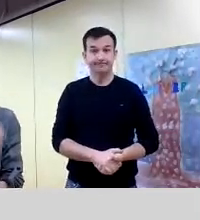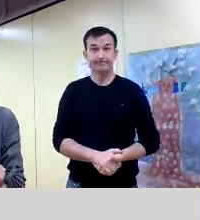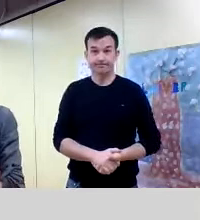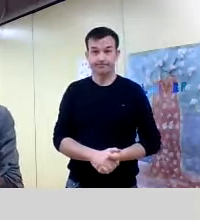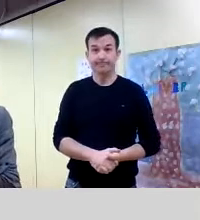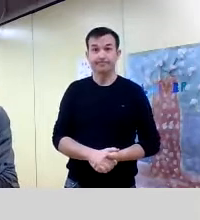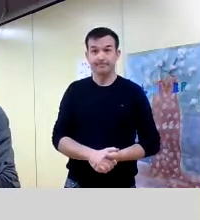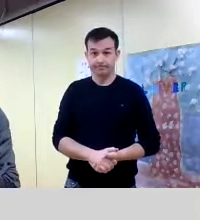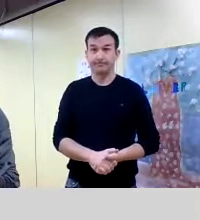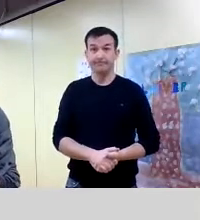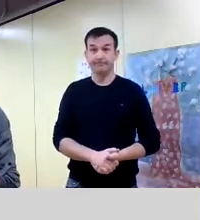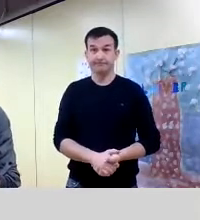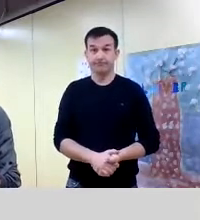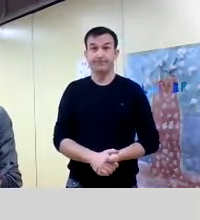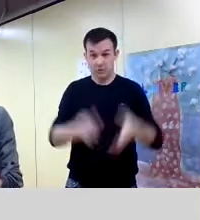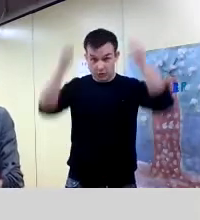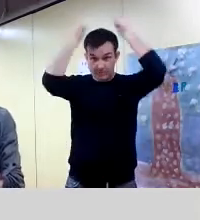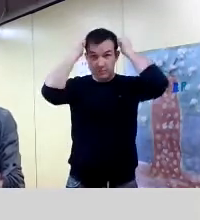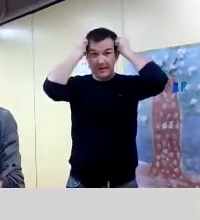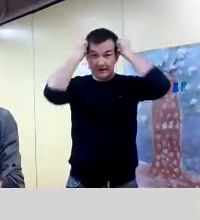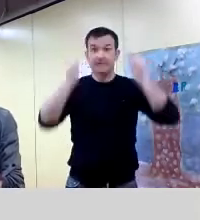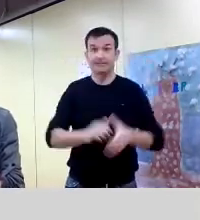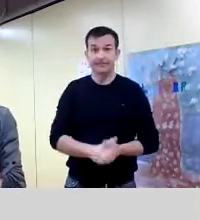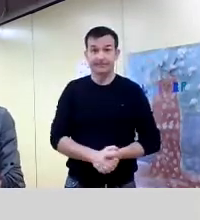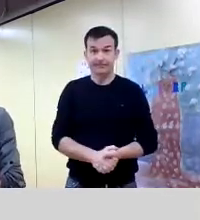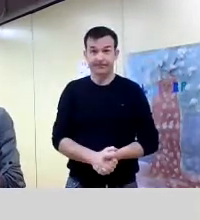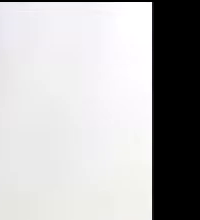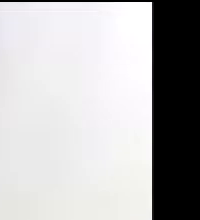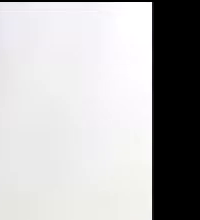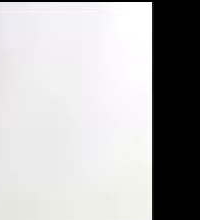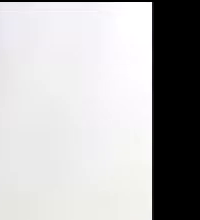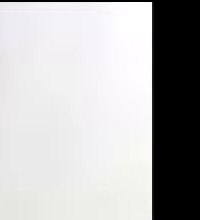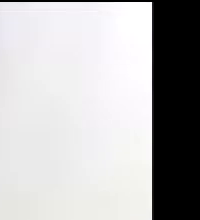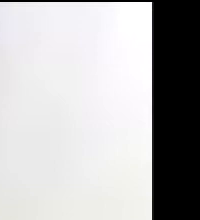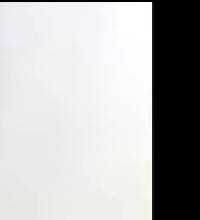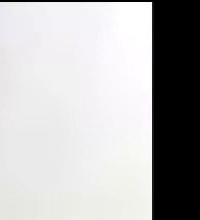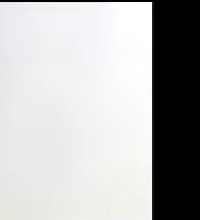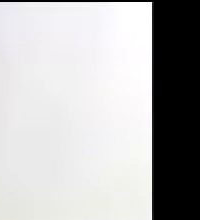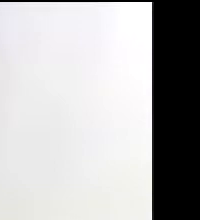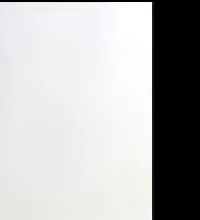attention, c'est dangereux. Au Je revoir. mets mon casque. Bien sûr.